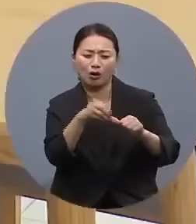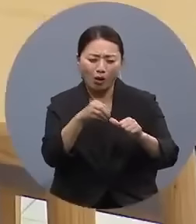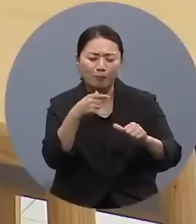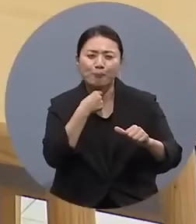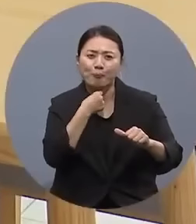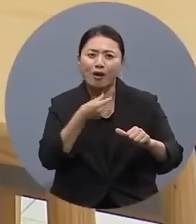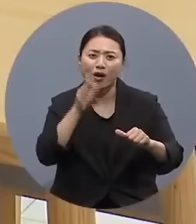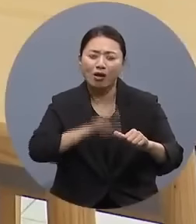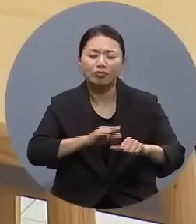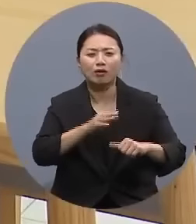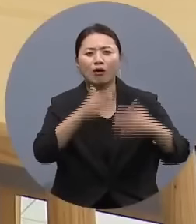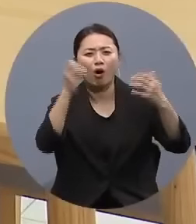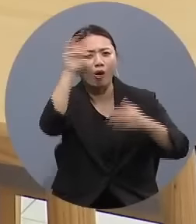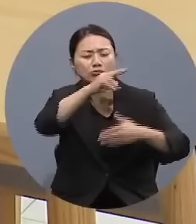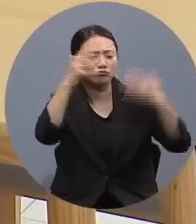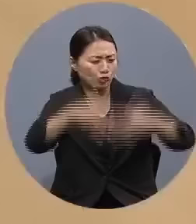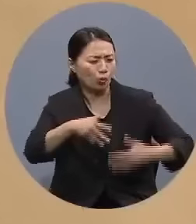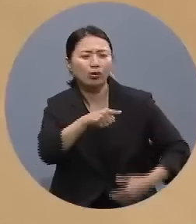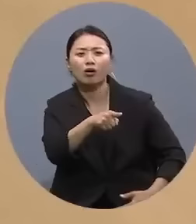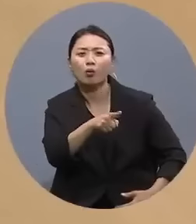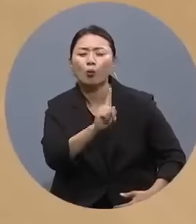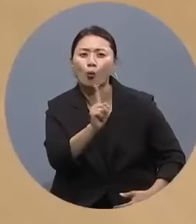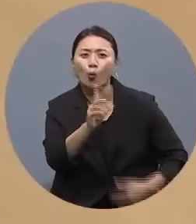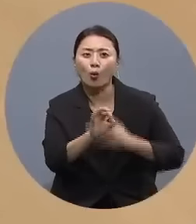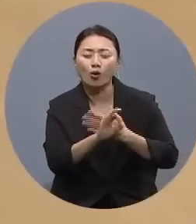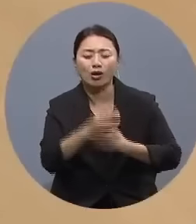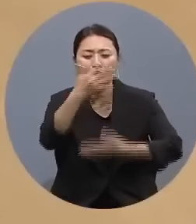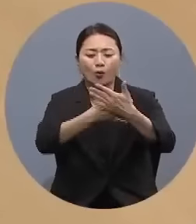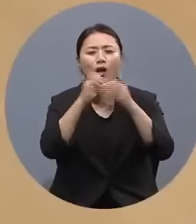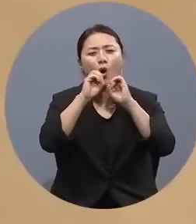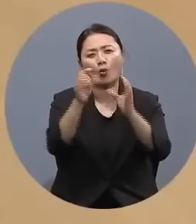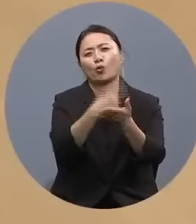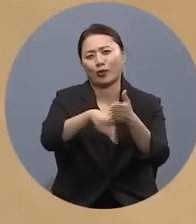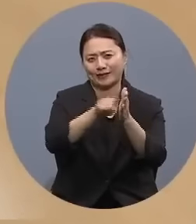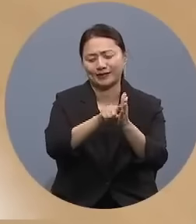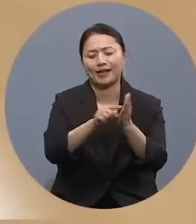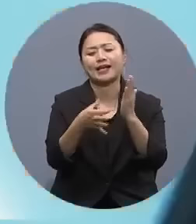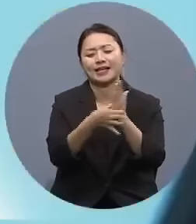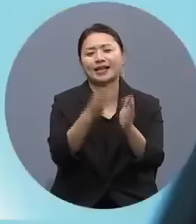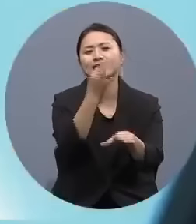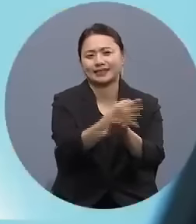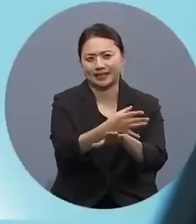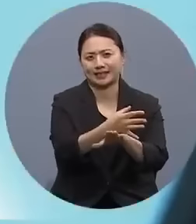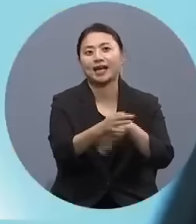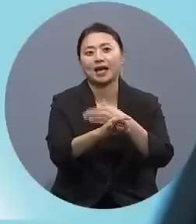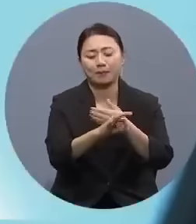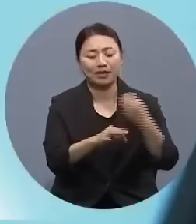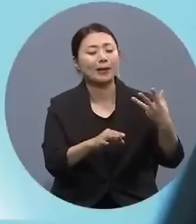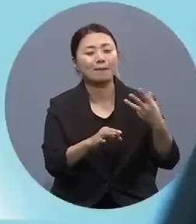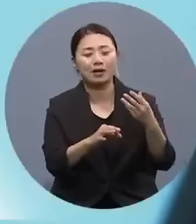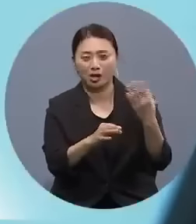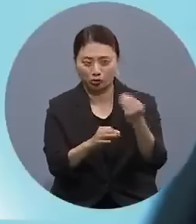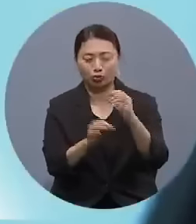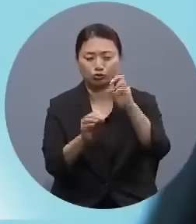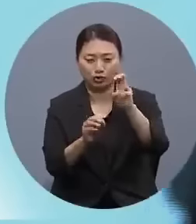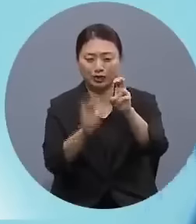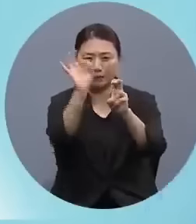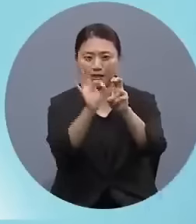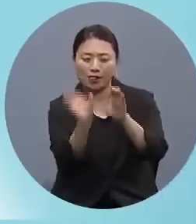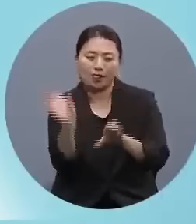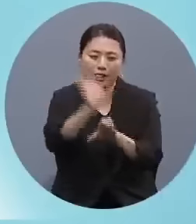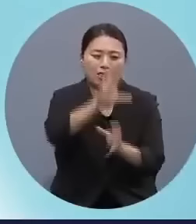하자 이들은 다른 제안을 해왔습니다. 영화 흥행을 위해 예매를 대신해주면 예매 금액의 최대